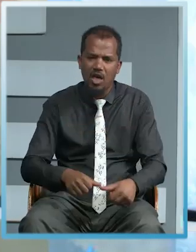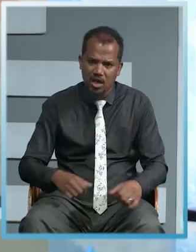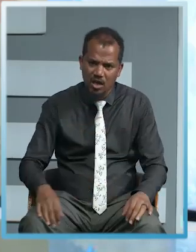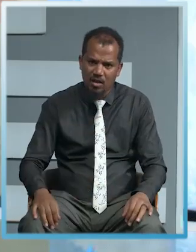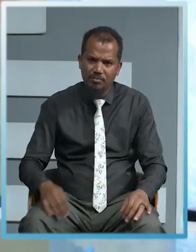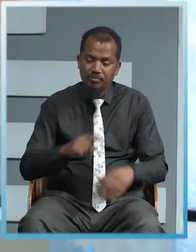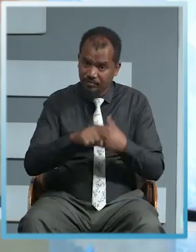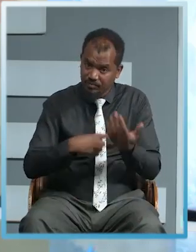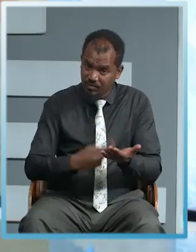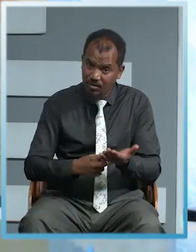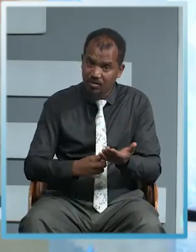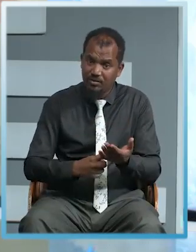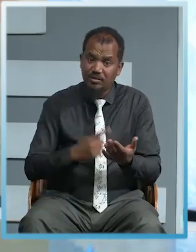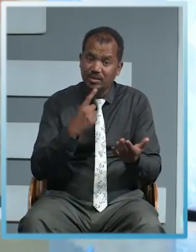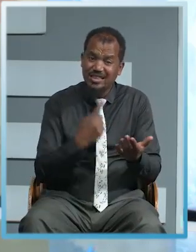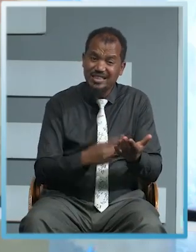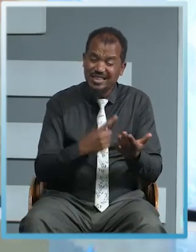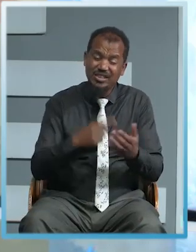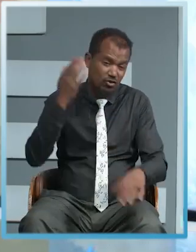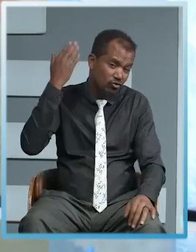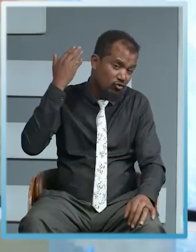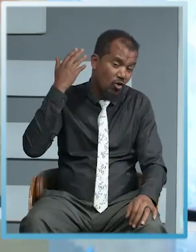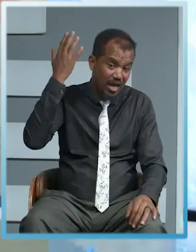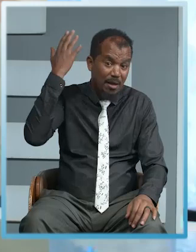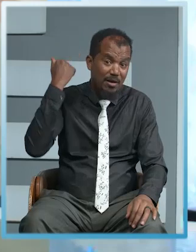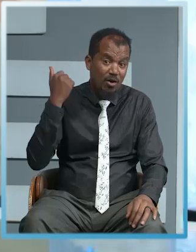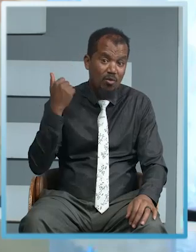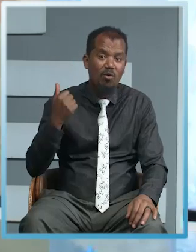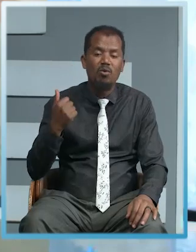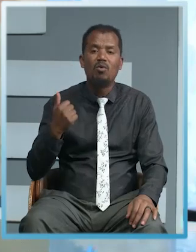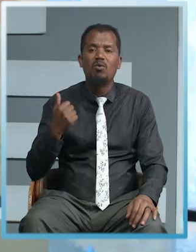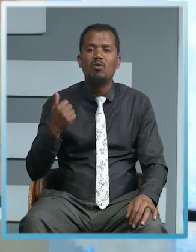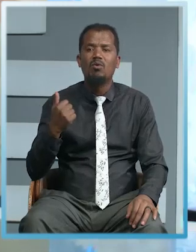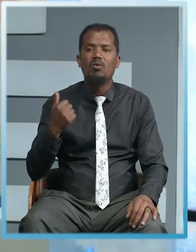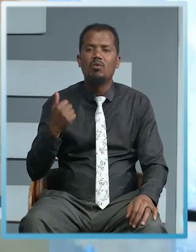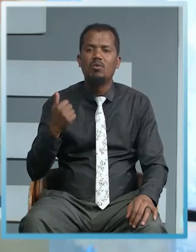معناتنو سلازي النزي النزي درو ينبرون